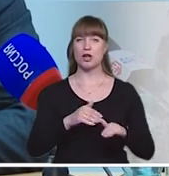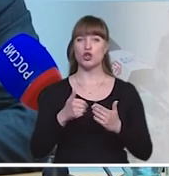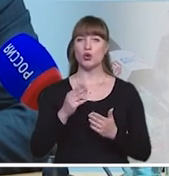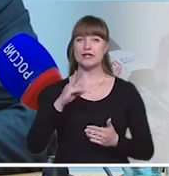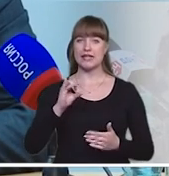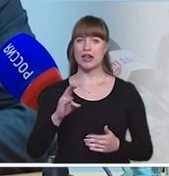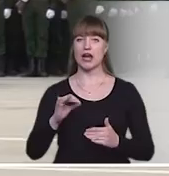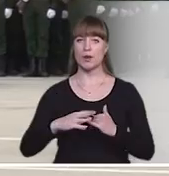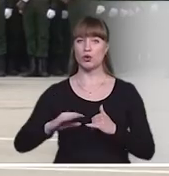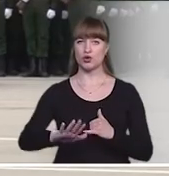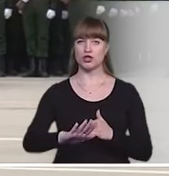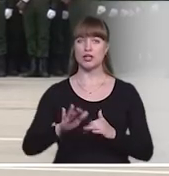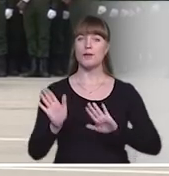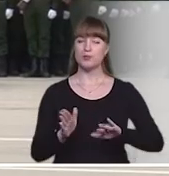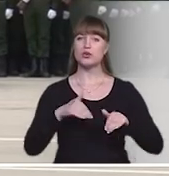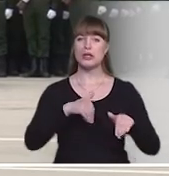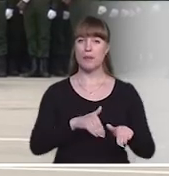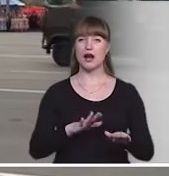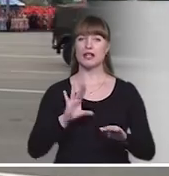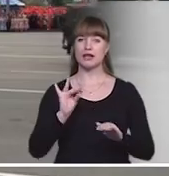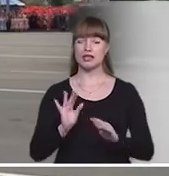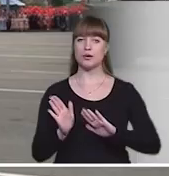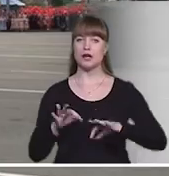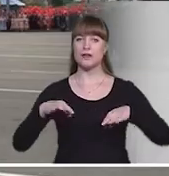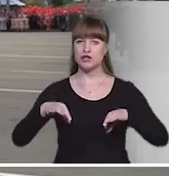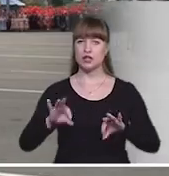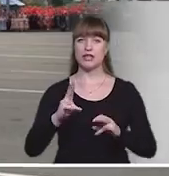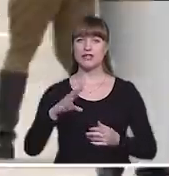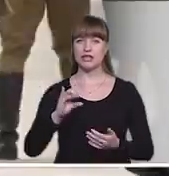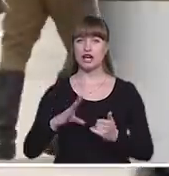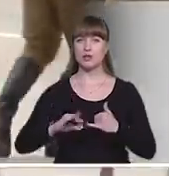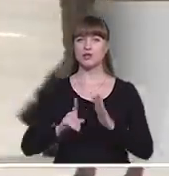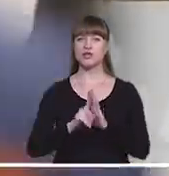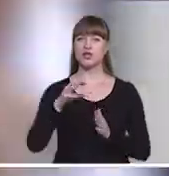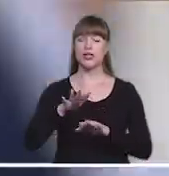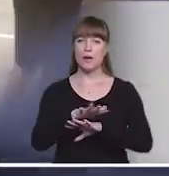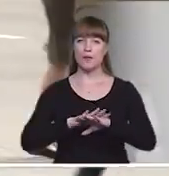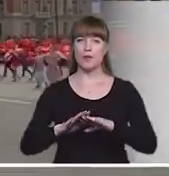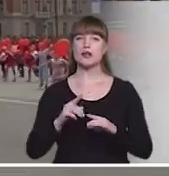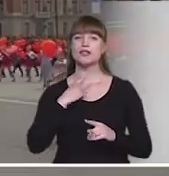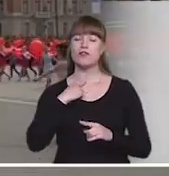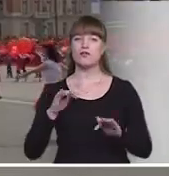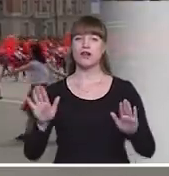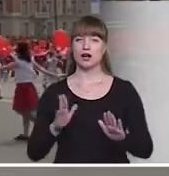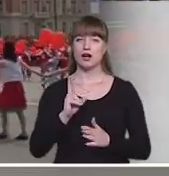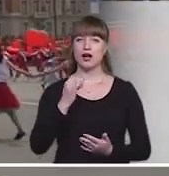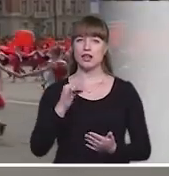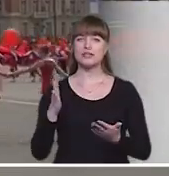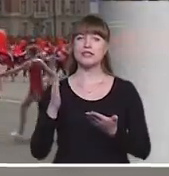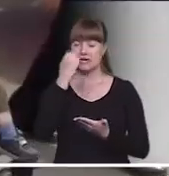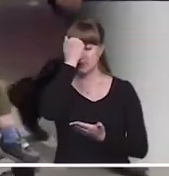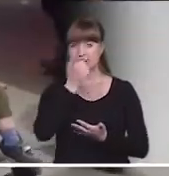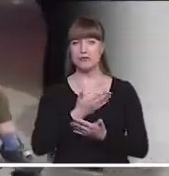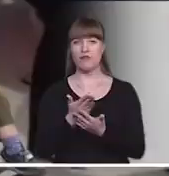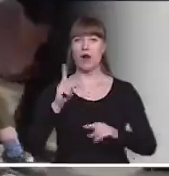до Театральной площади. После парада и прохождения техники на Театральной площади начнется массовая вокально-хореографическая акция